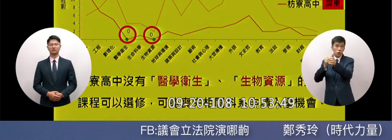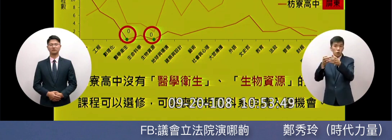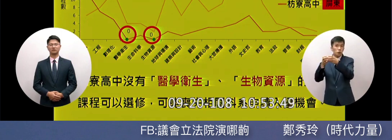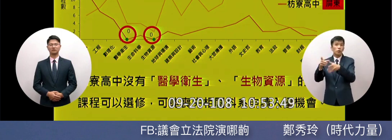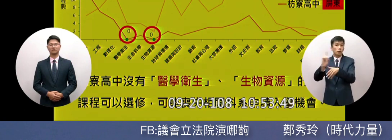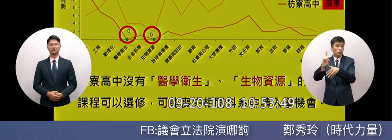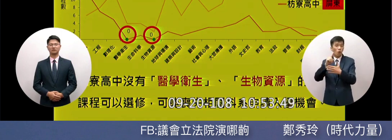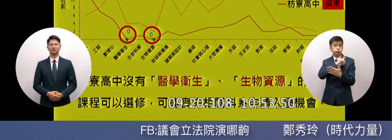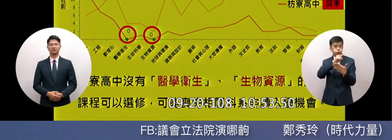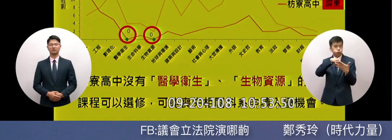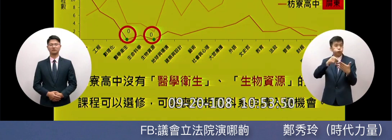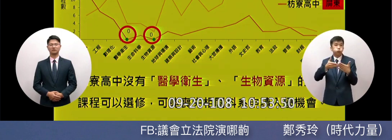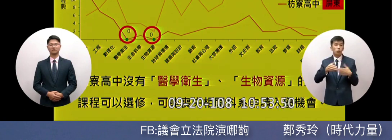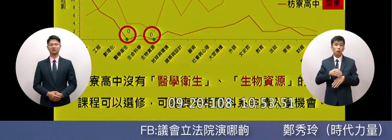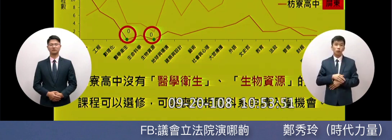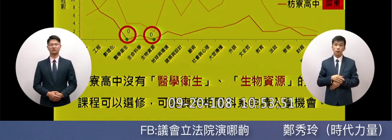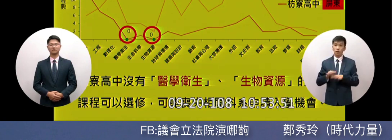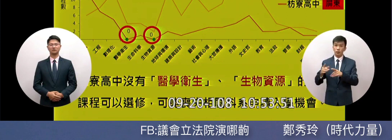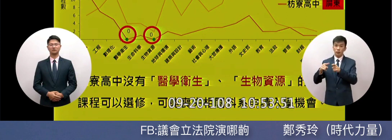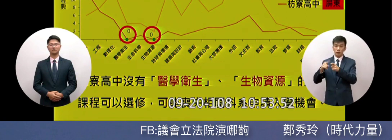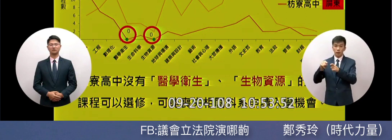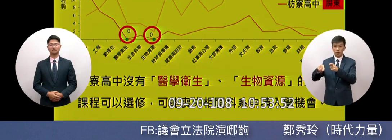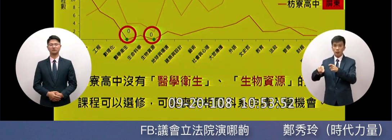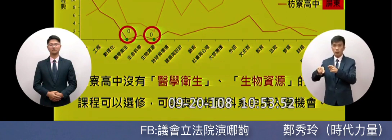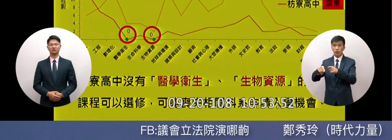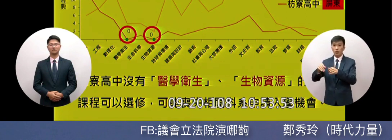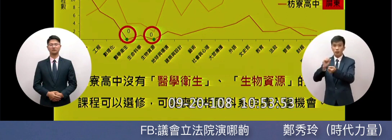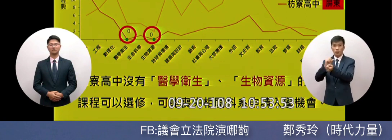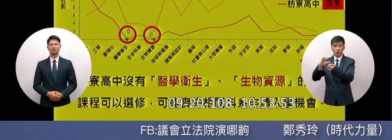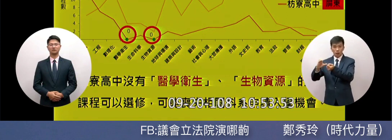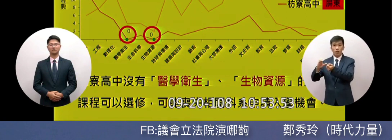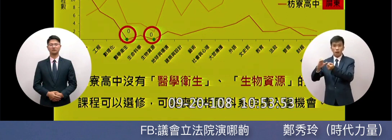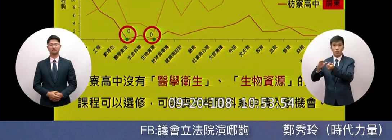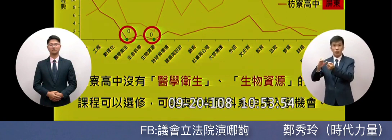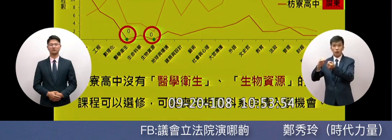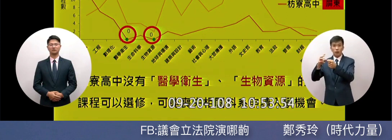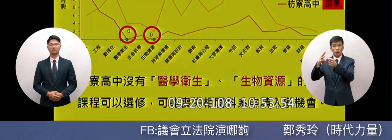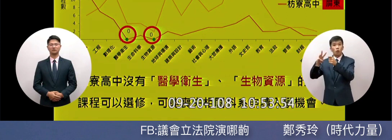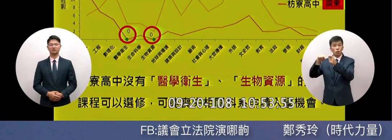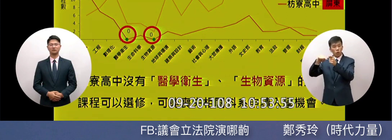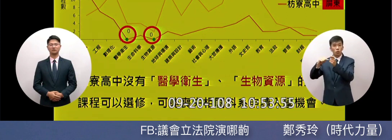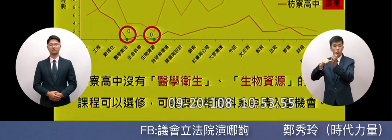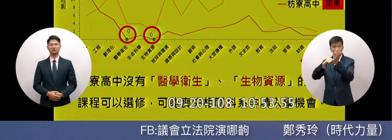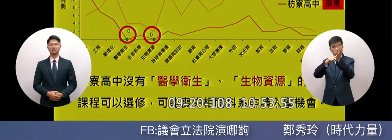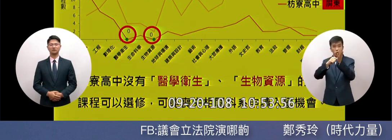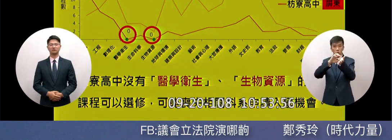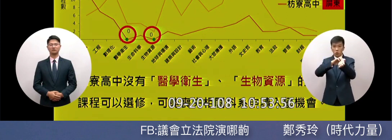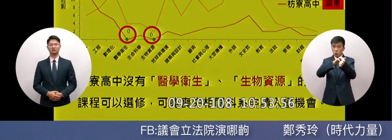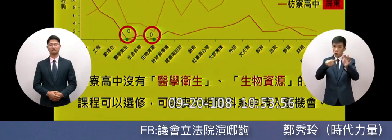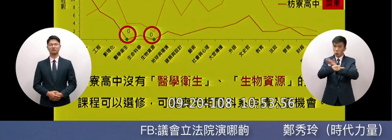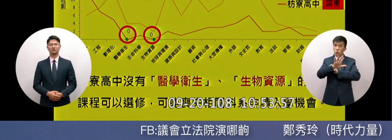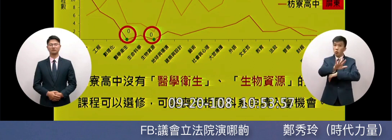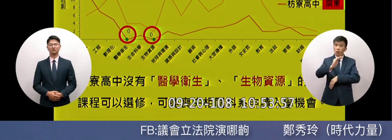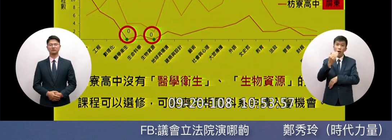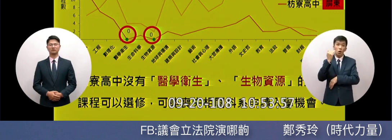枋寮高中的学生今年有人考上医学系，可是呢如果适用这个新的办法，因为他没有开这两个学群